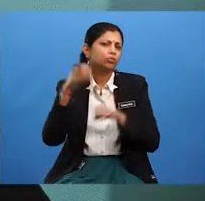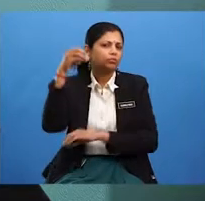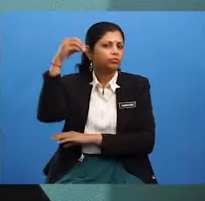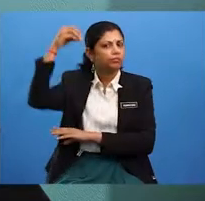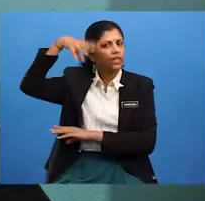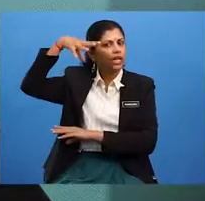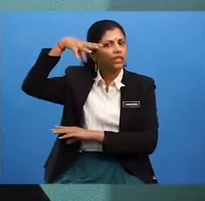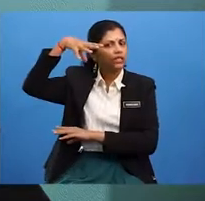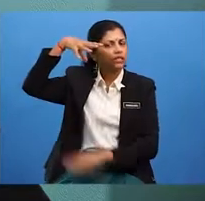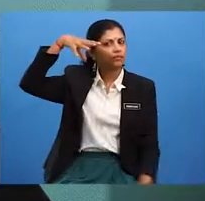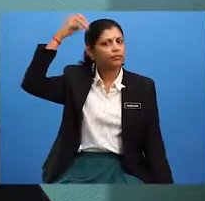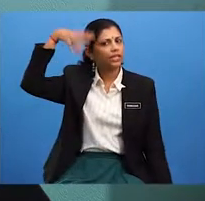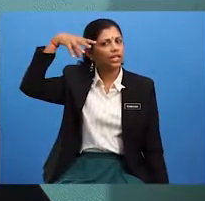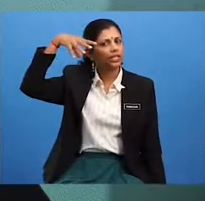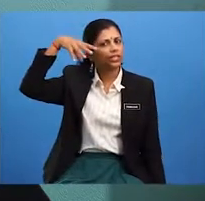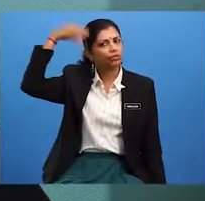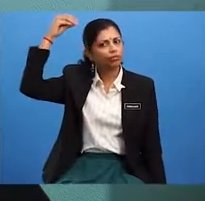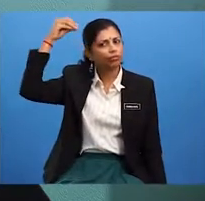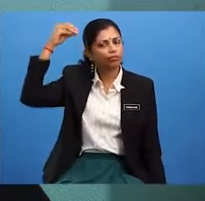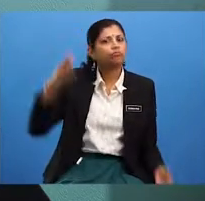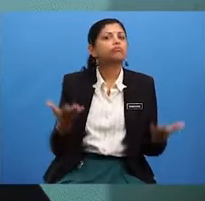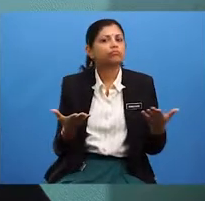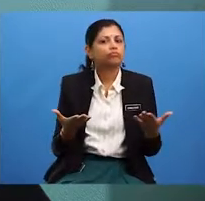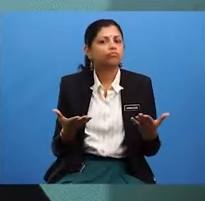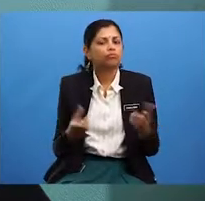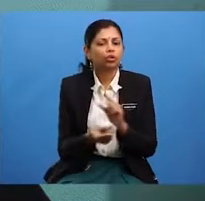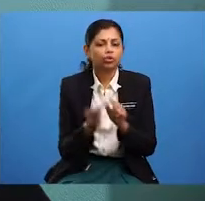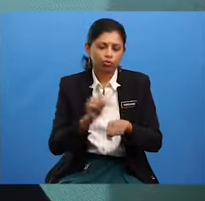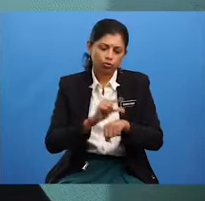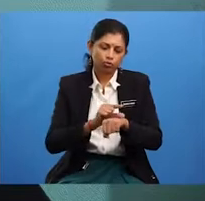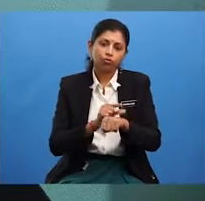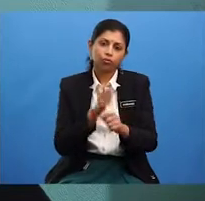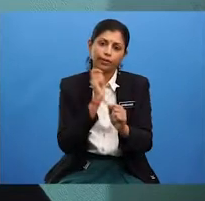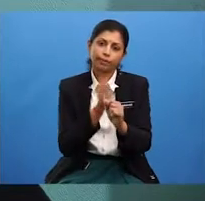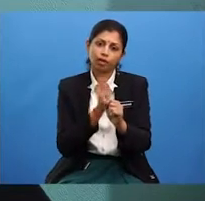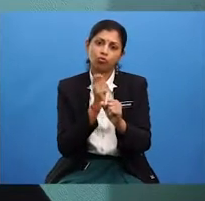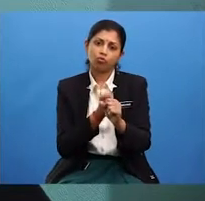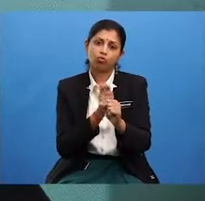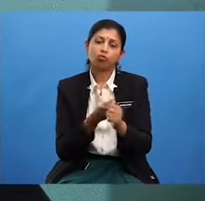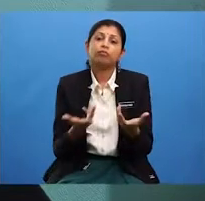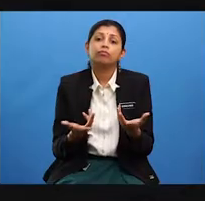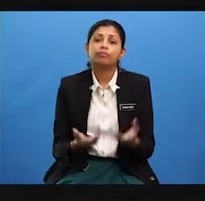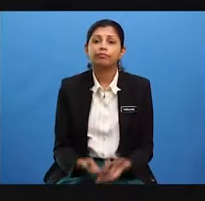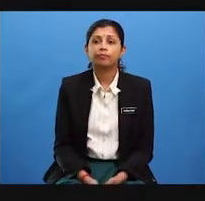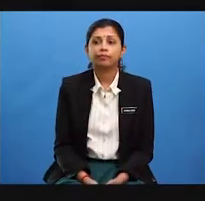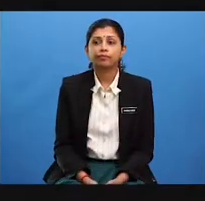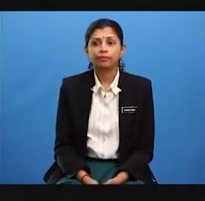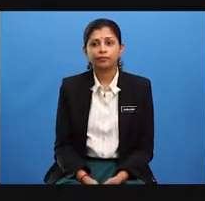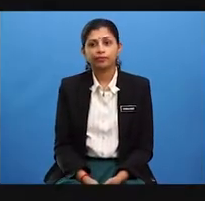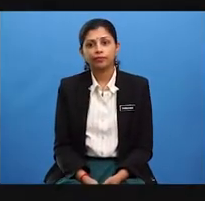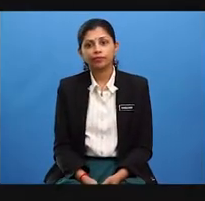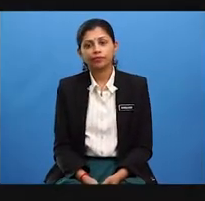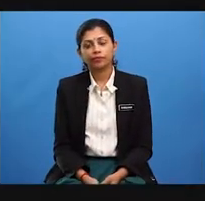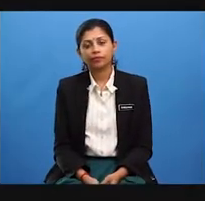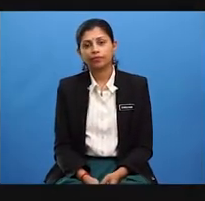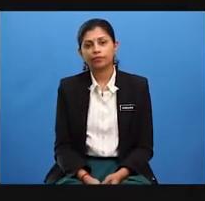keadaan mentol yang terjadi apabila cikgu memasangkan paku ini dalam